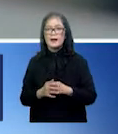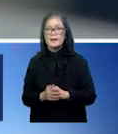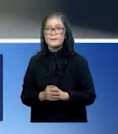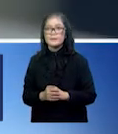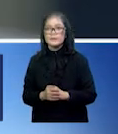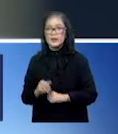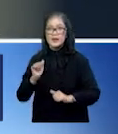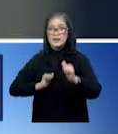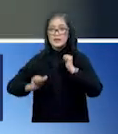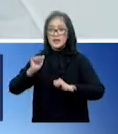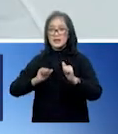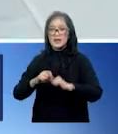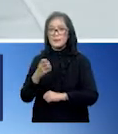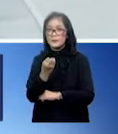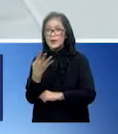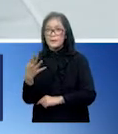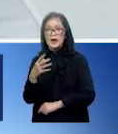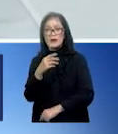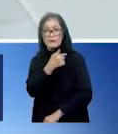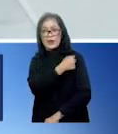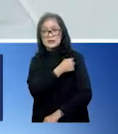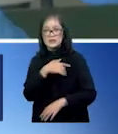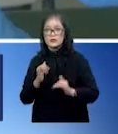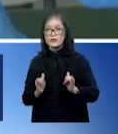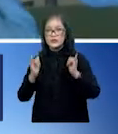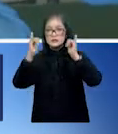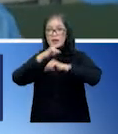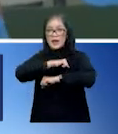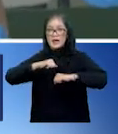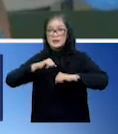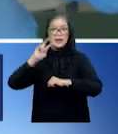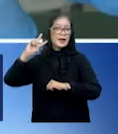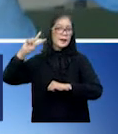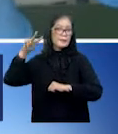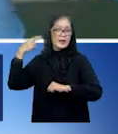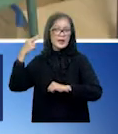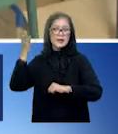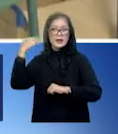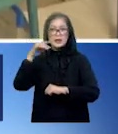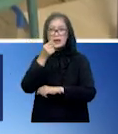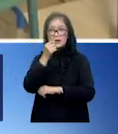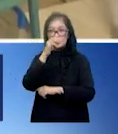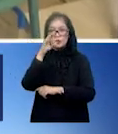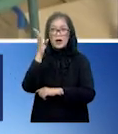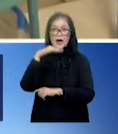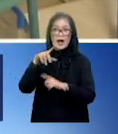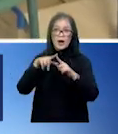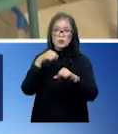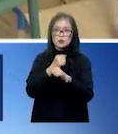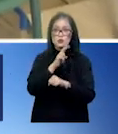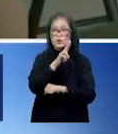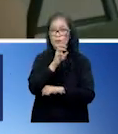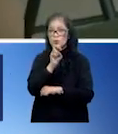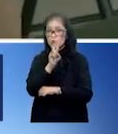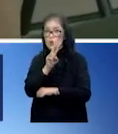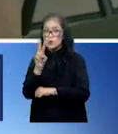booster dosis kedua ini sudah dilakukan di Wisma Atlet sendiri sejak kemarin, tepatnya di hari Rabu 3 Agustus 2022, dan akan